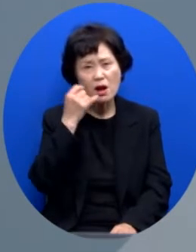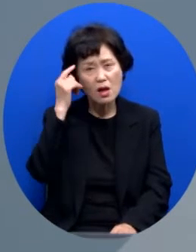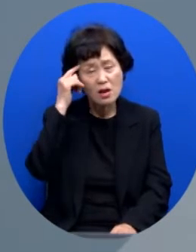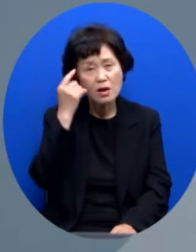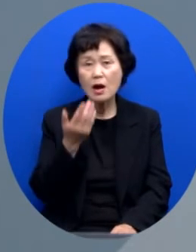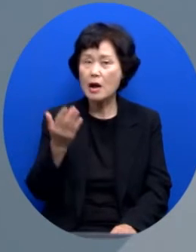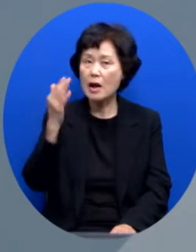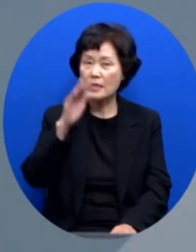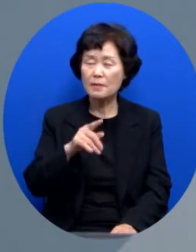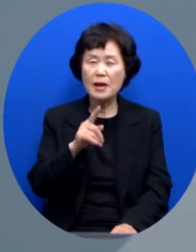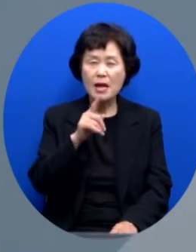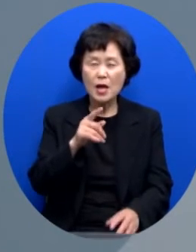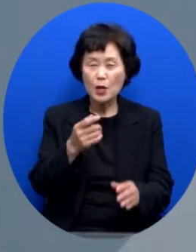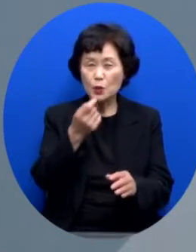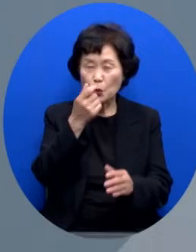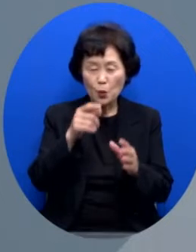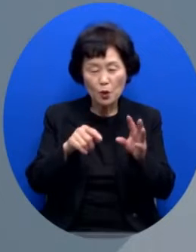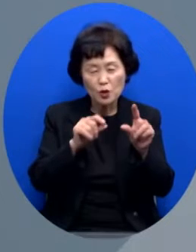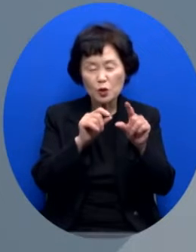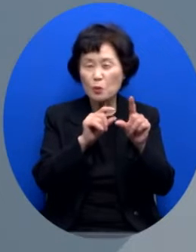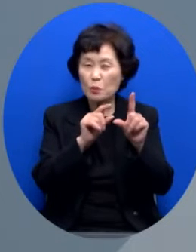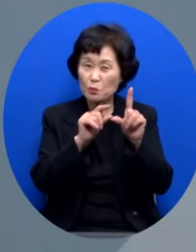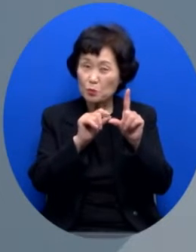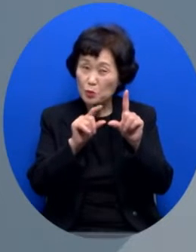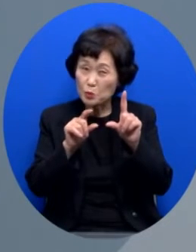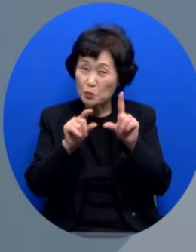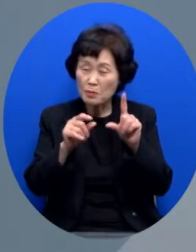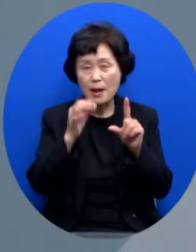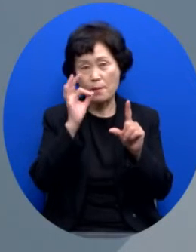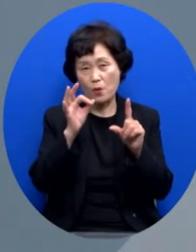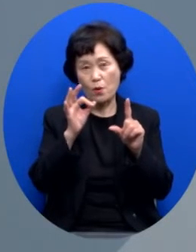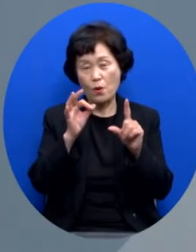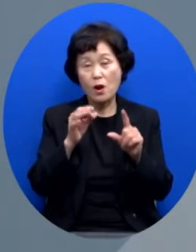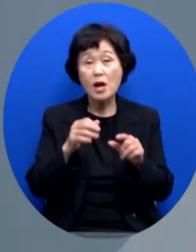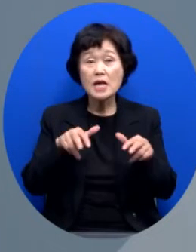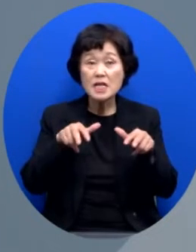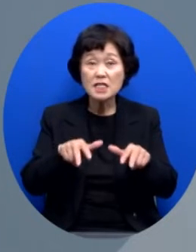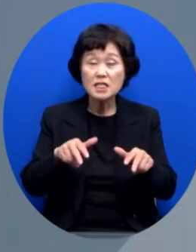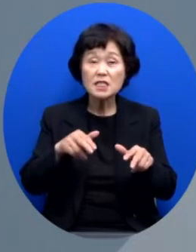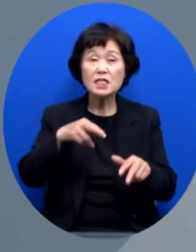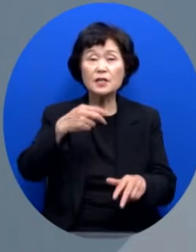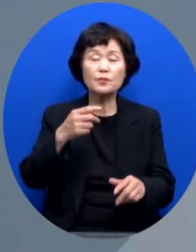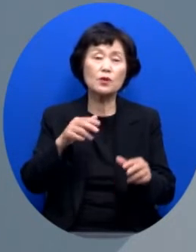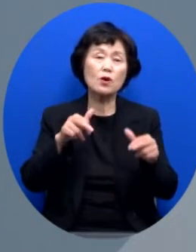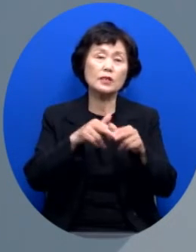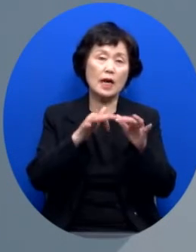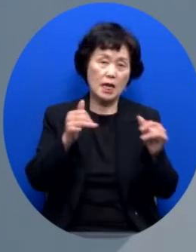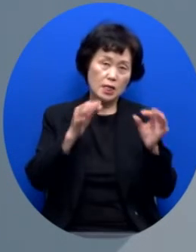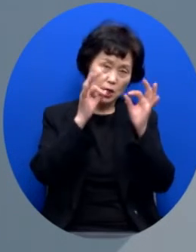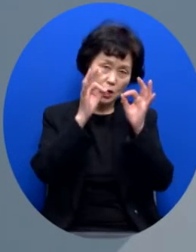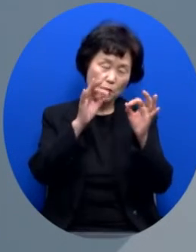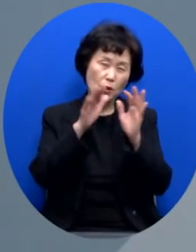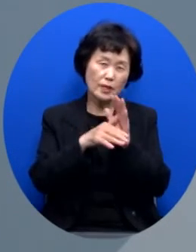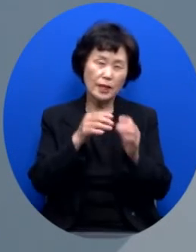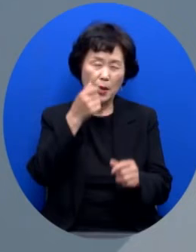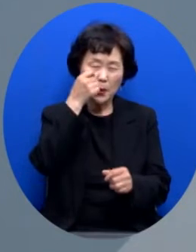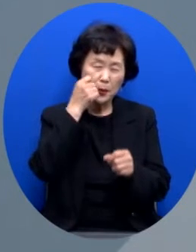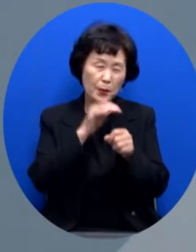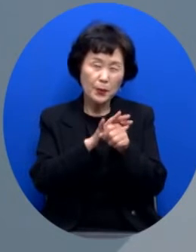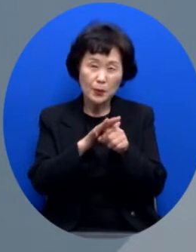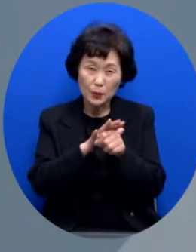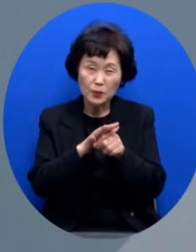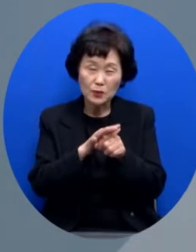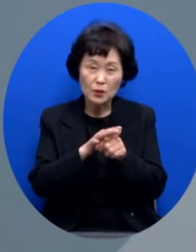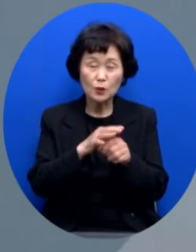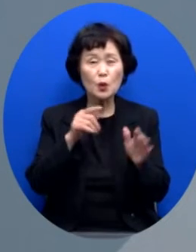일면을 보고 그렇게 이야기하시는 것이지요. 아직도 장애인을 동정과 시의 대상으로 보는 시선이나 또